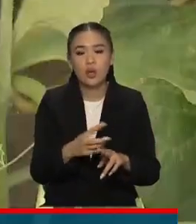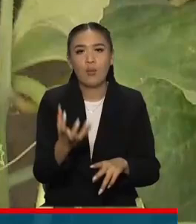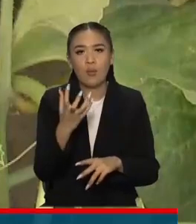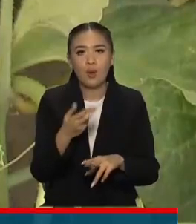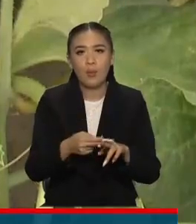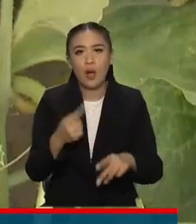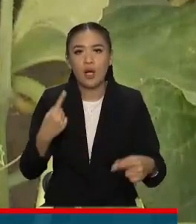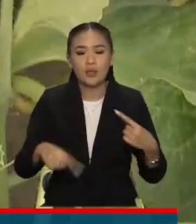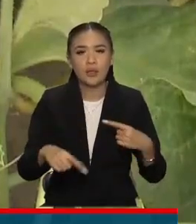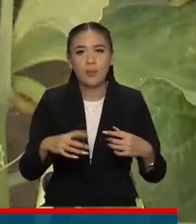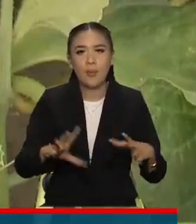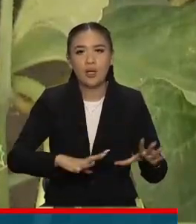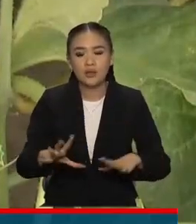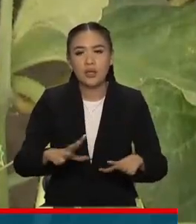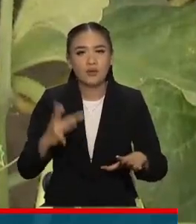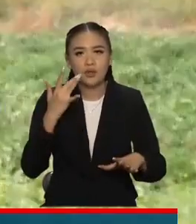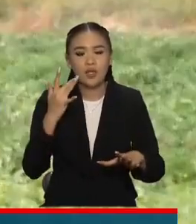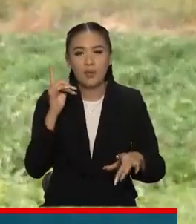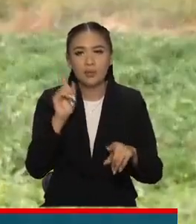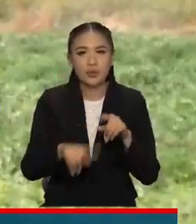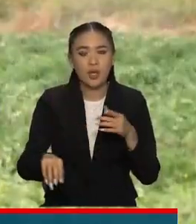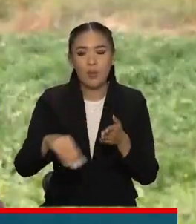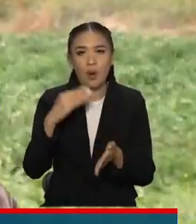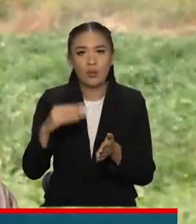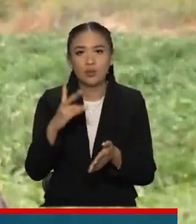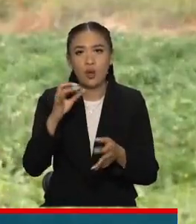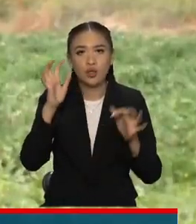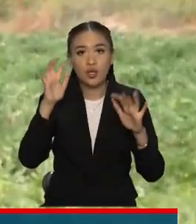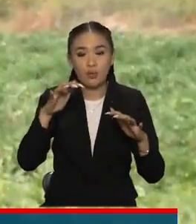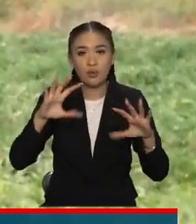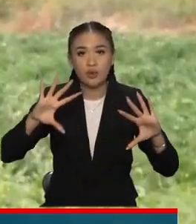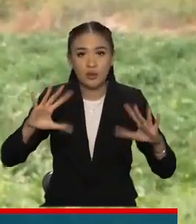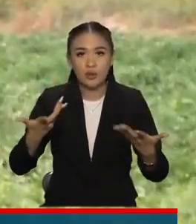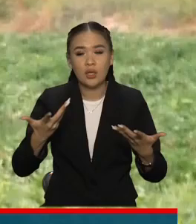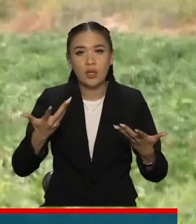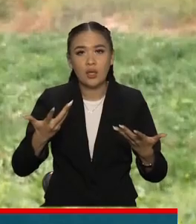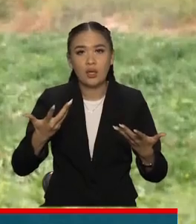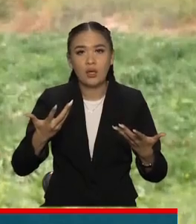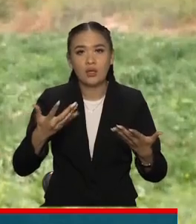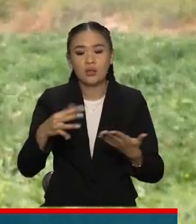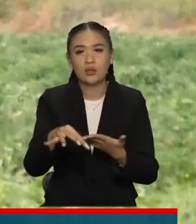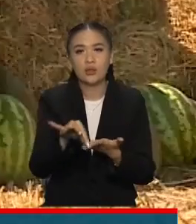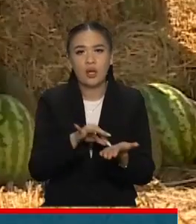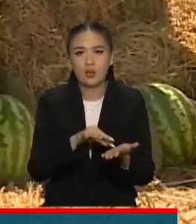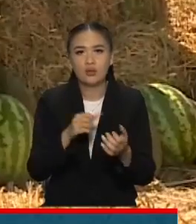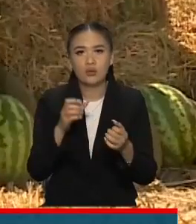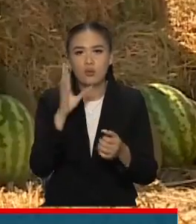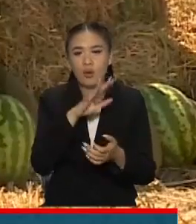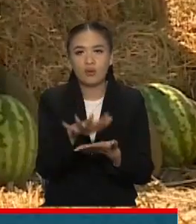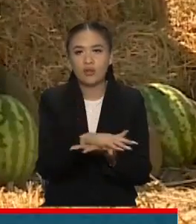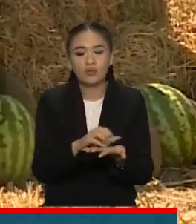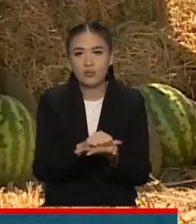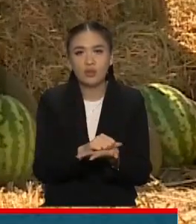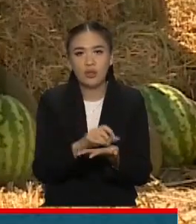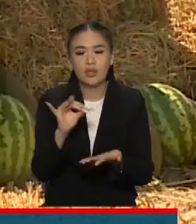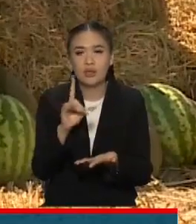өтімді осы сорт бар ғой. Бұның бір жаман жері бар. Жаңағы жаңбыр жауса не қыса, сол жаңбырға тиіп тұрған жері бұның бұзылып кетеді. Гибридтер,